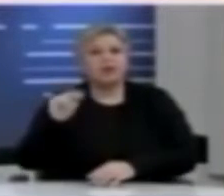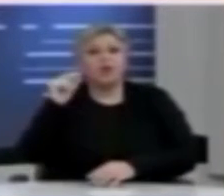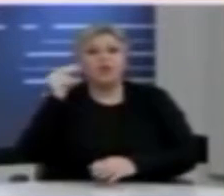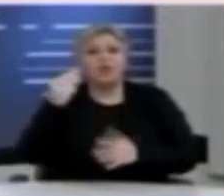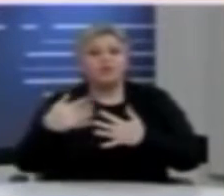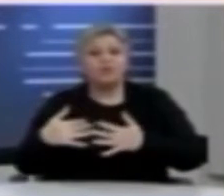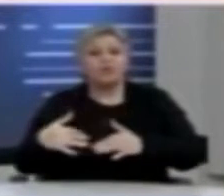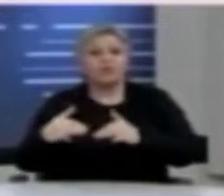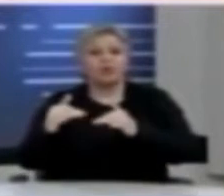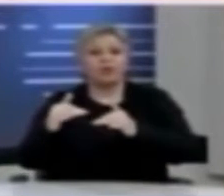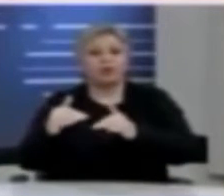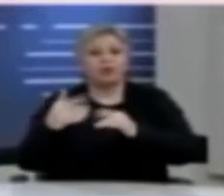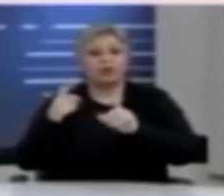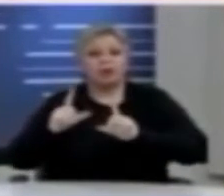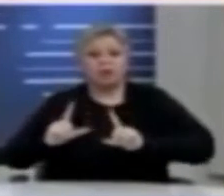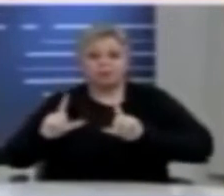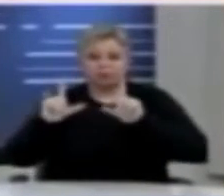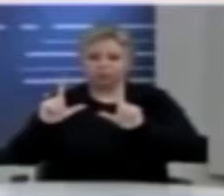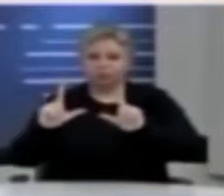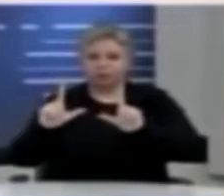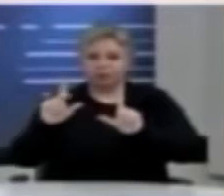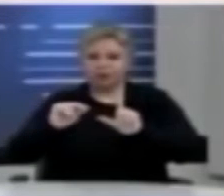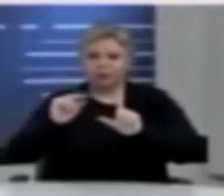την πρόσφατη εικόνα της Βουλής των Σκοπίων.